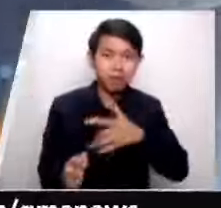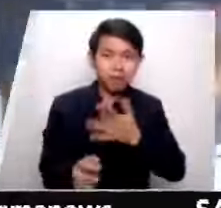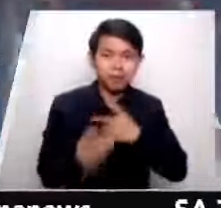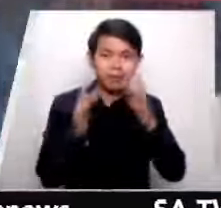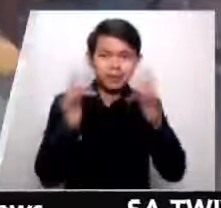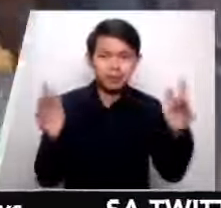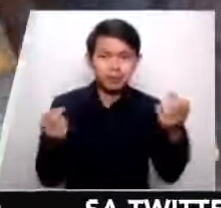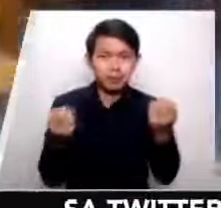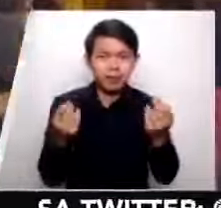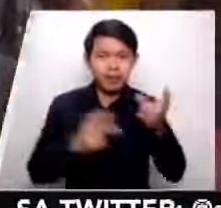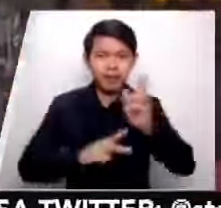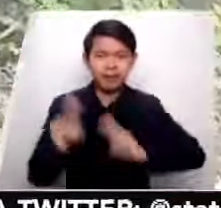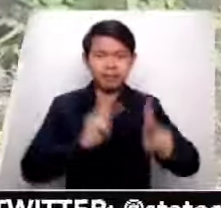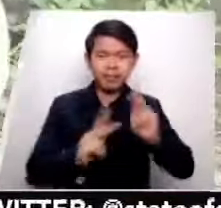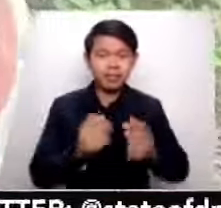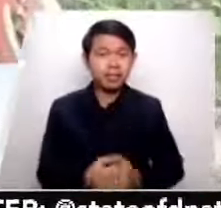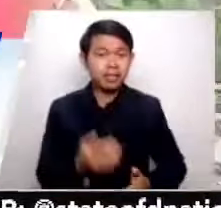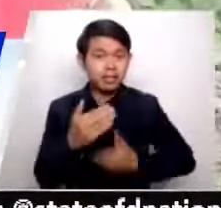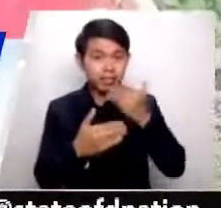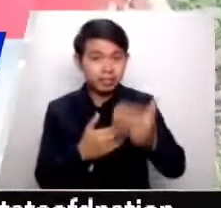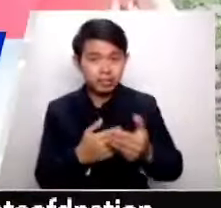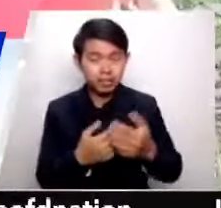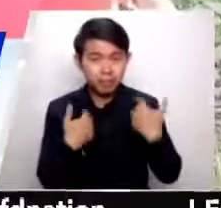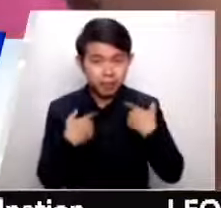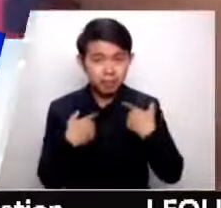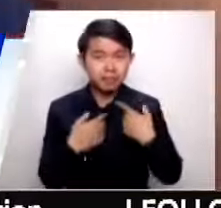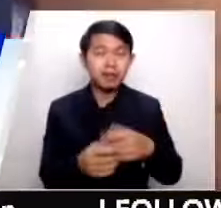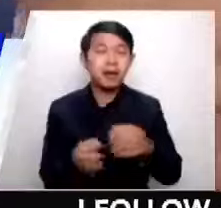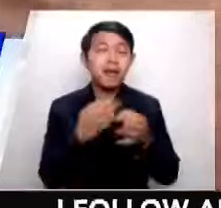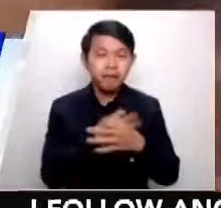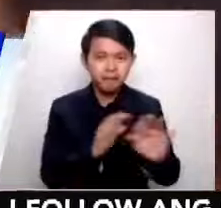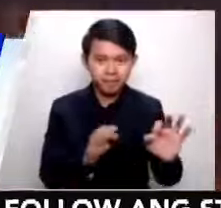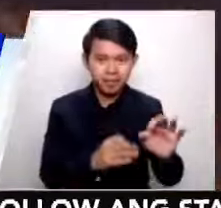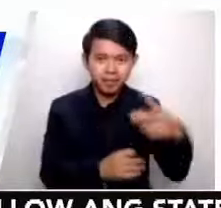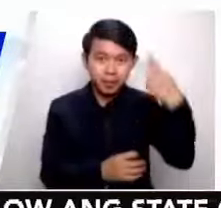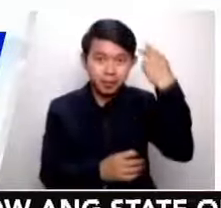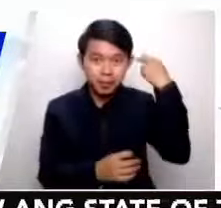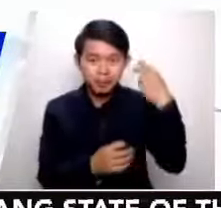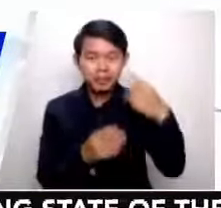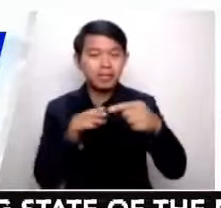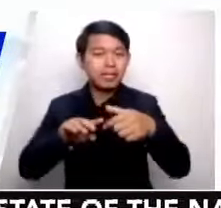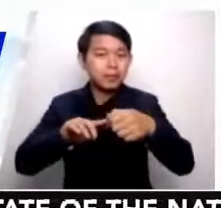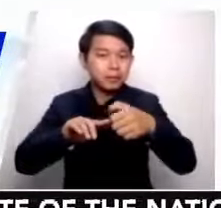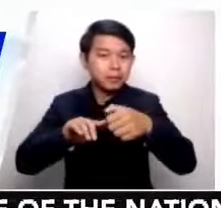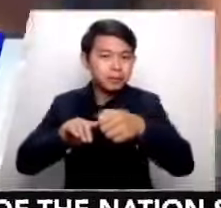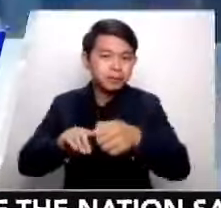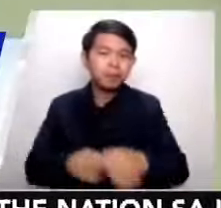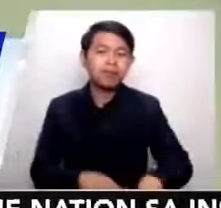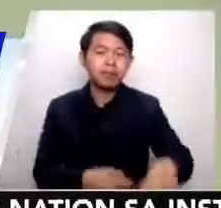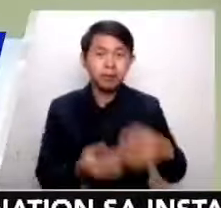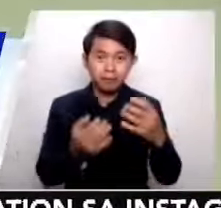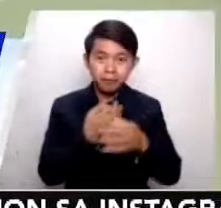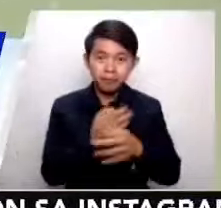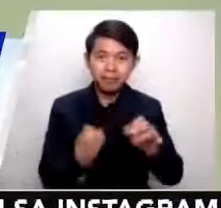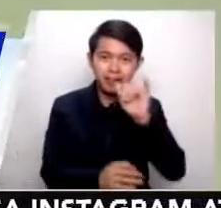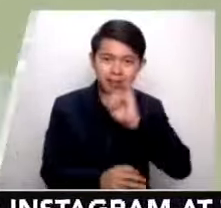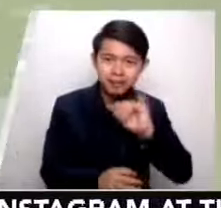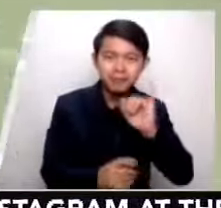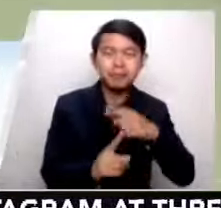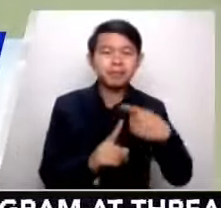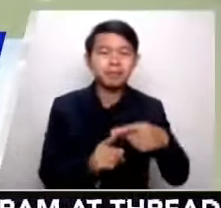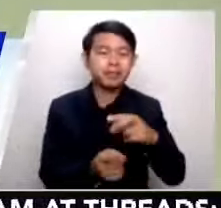City, may palibreng gupit, manicure at pedicure. May libreng ice cream, lugaw at tubig din. Ang mga sinalanta